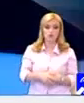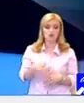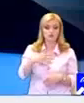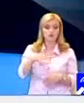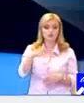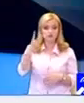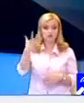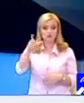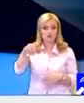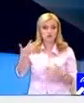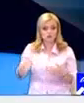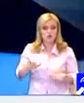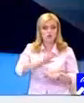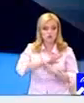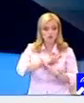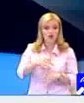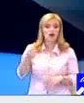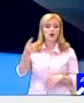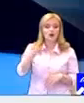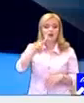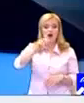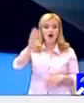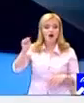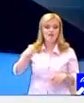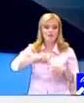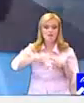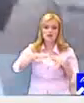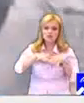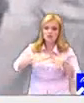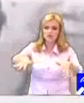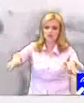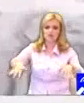în continuare explozii, iar șuvoaiele de lavă curg cu mare viteză.